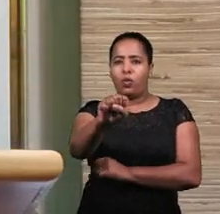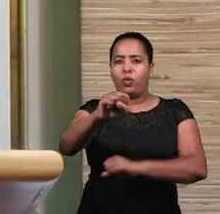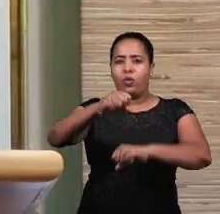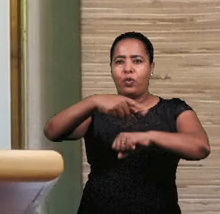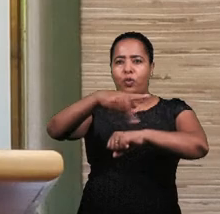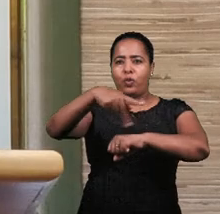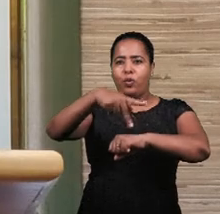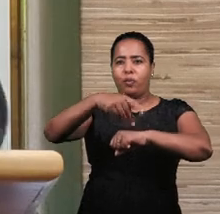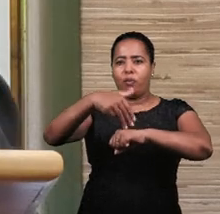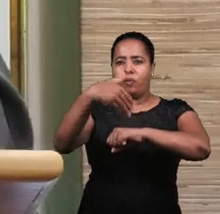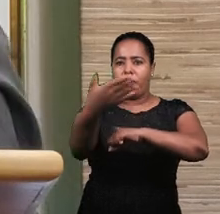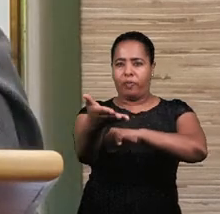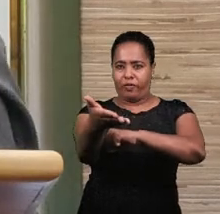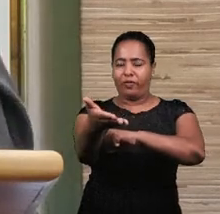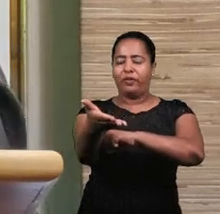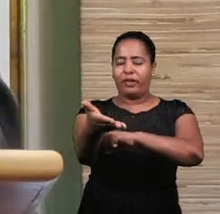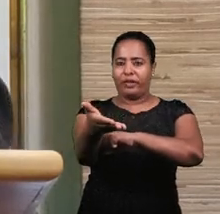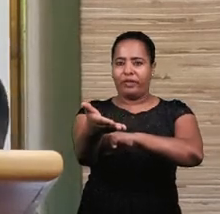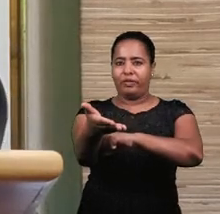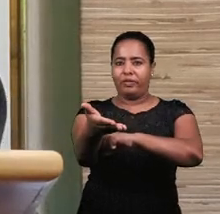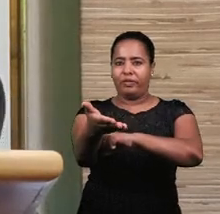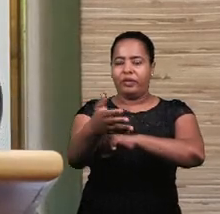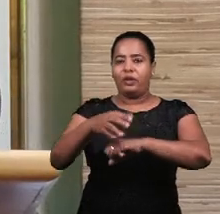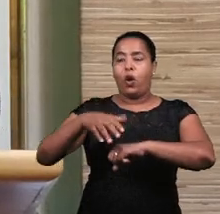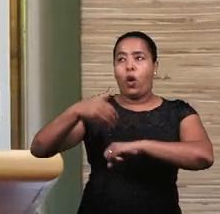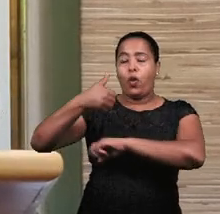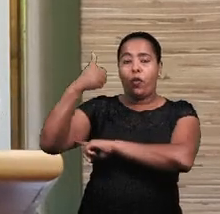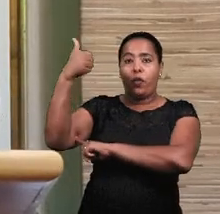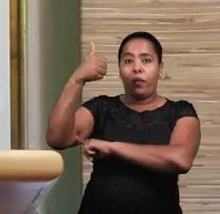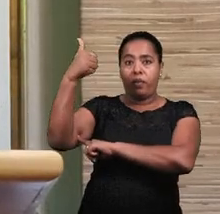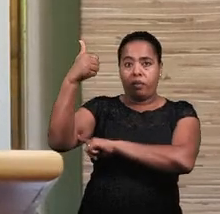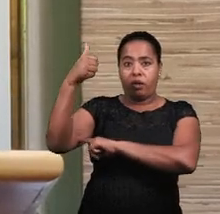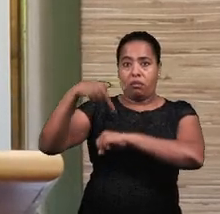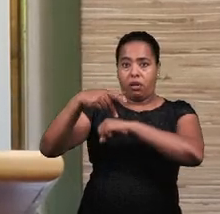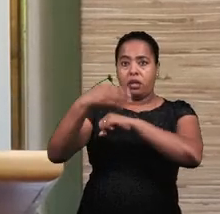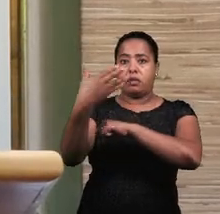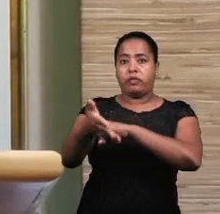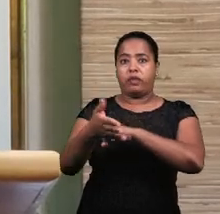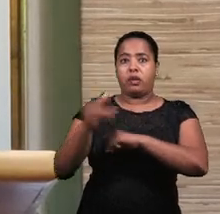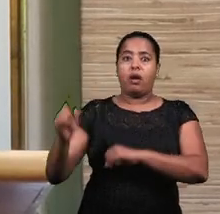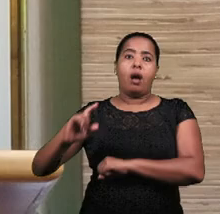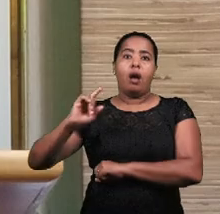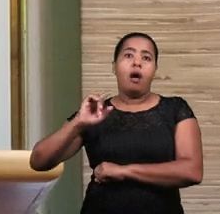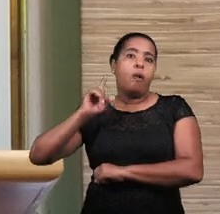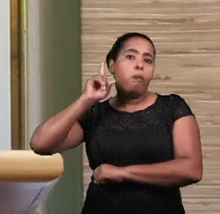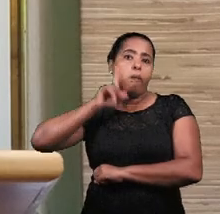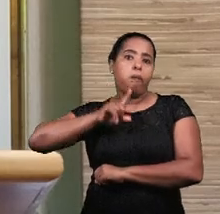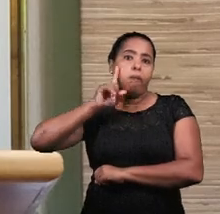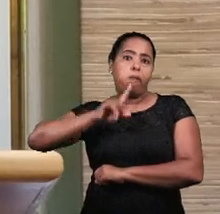48 pays à l'étranger, où le premier pays a été les États-Unis,